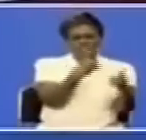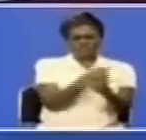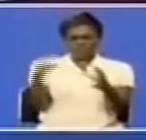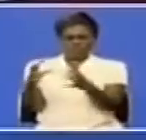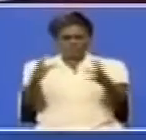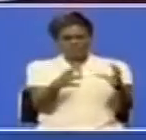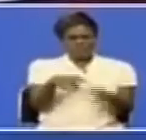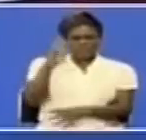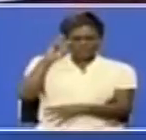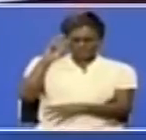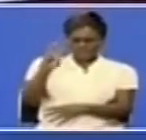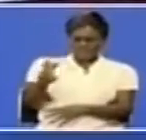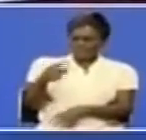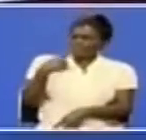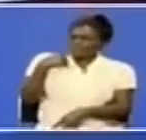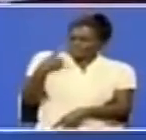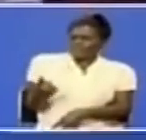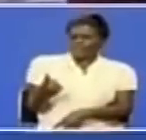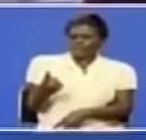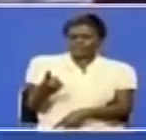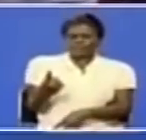wilaya. Tunaona ya kwamba tumesema